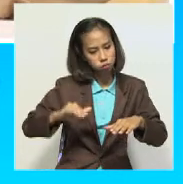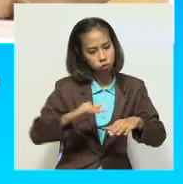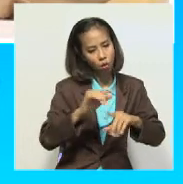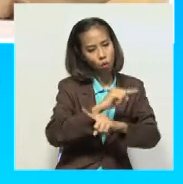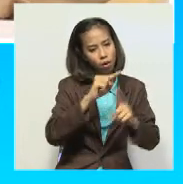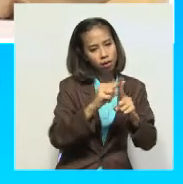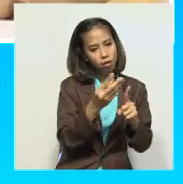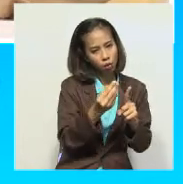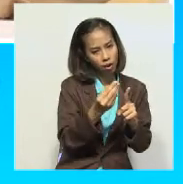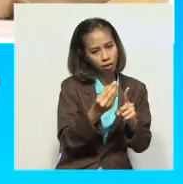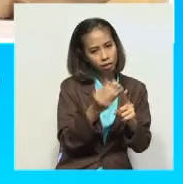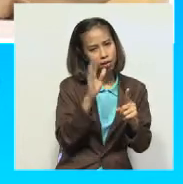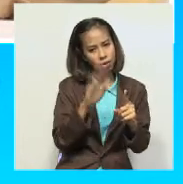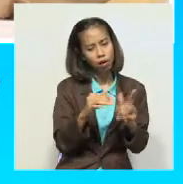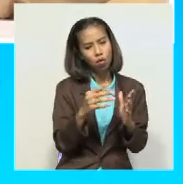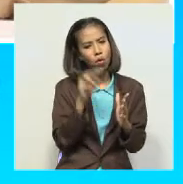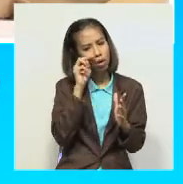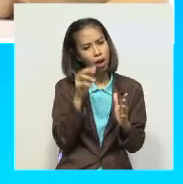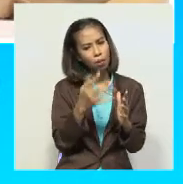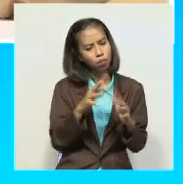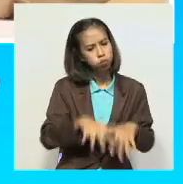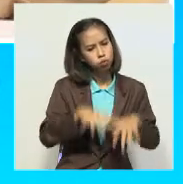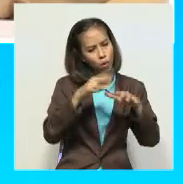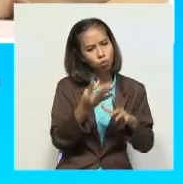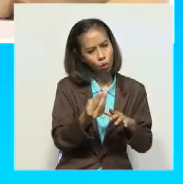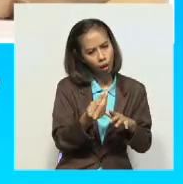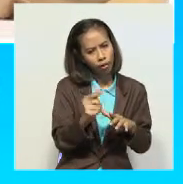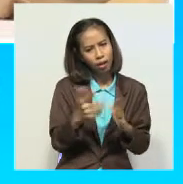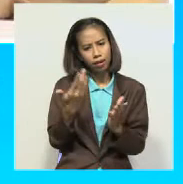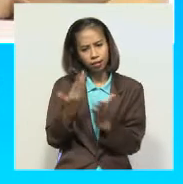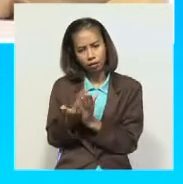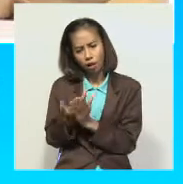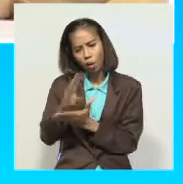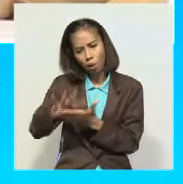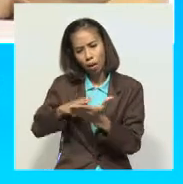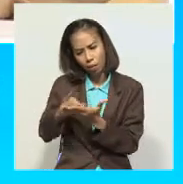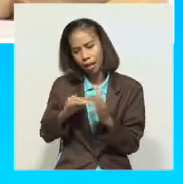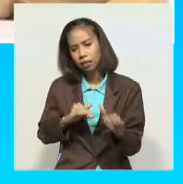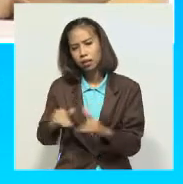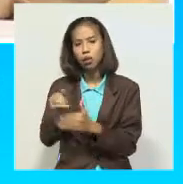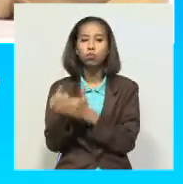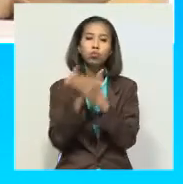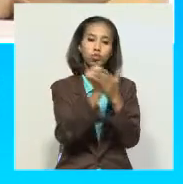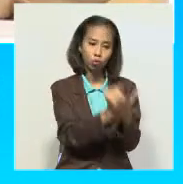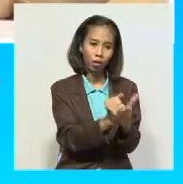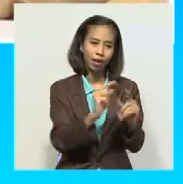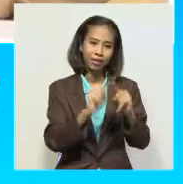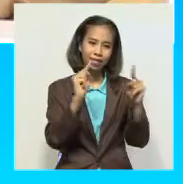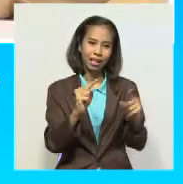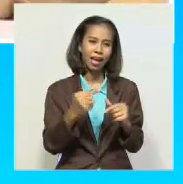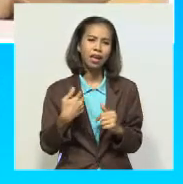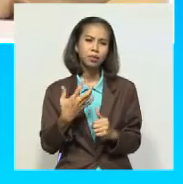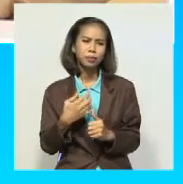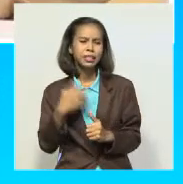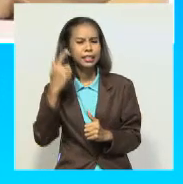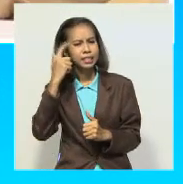มันเกินตามระเบียบเนี่ยถ้ามันถึงกี่วันเนี่ยชดเชยอะไรขนาดไหนอันนี้เราก็เตรียมทำไว้หมดแล้วนะคะแต่ว่าตอนนี้ว่ายังไม่อยากพูดถึงเรื่องการเยียวยาแต่